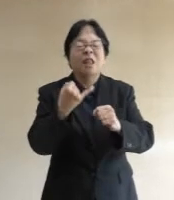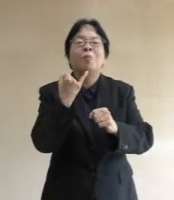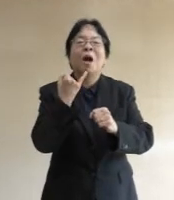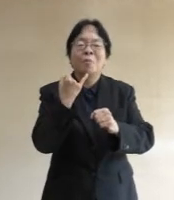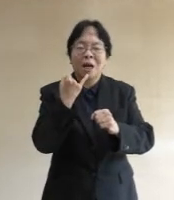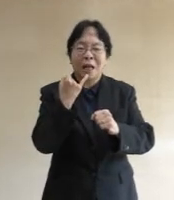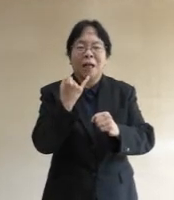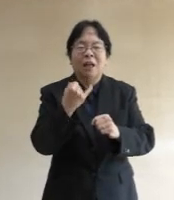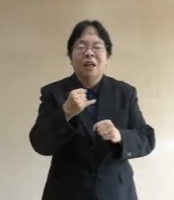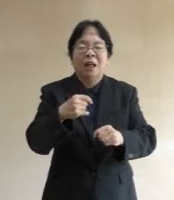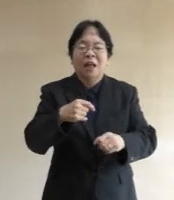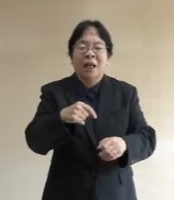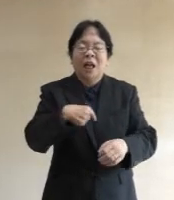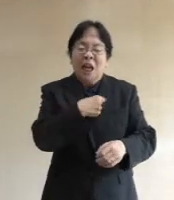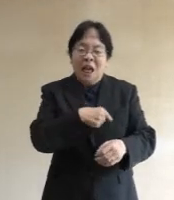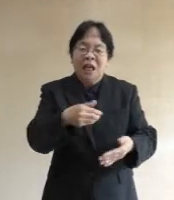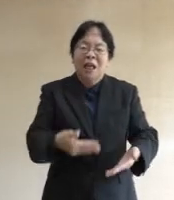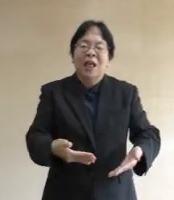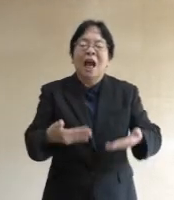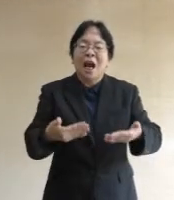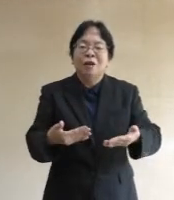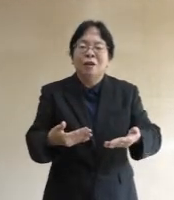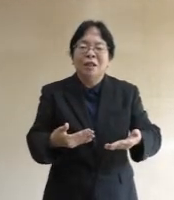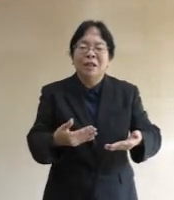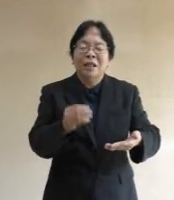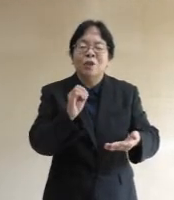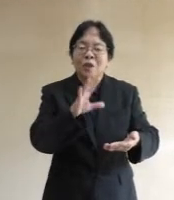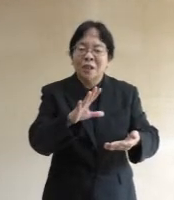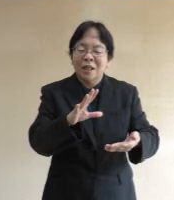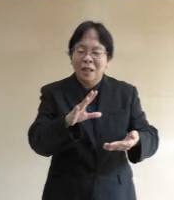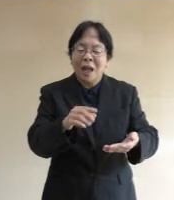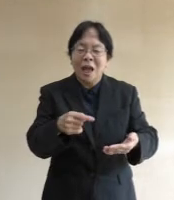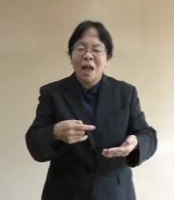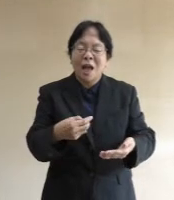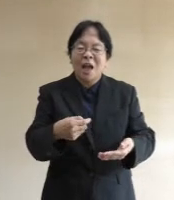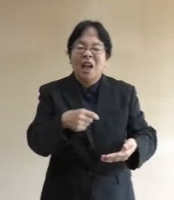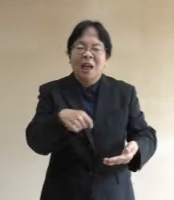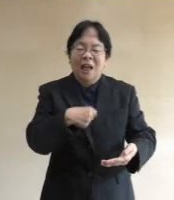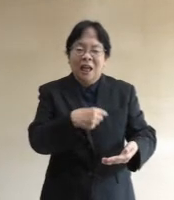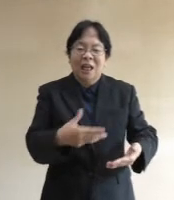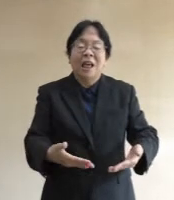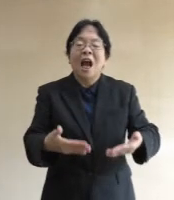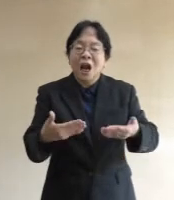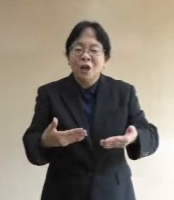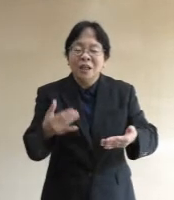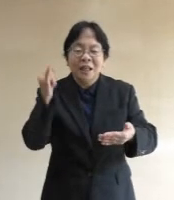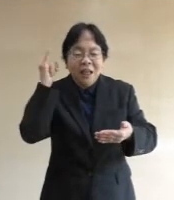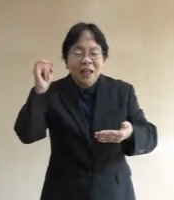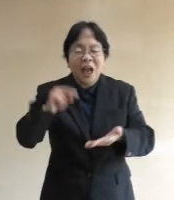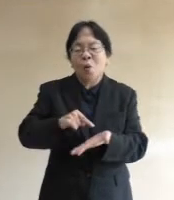気軽に言って気軽にそういった意見を出せる場があったらいいなって思いますし、それ